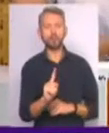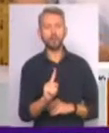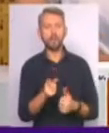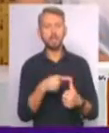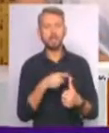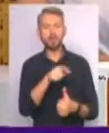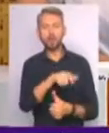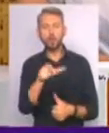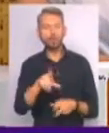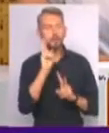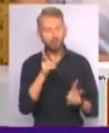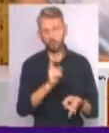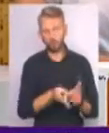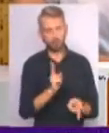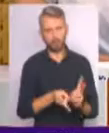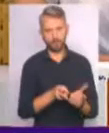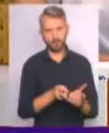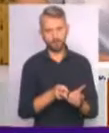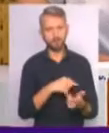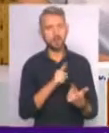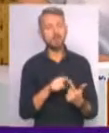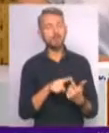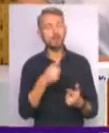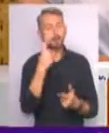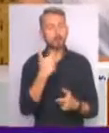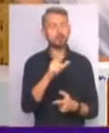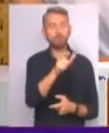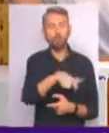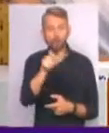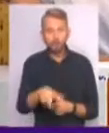во-первых, люди не умеют готовить. Во-вторых, большинство